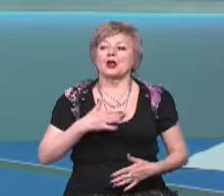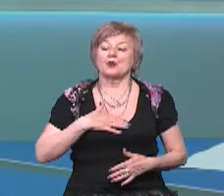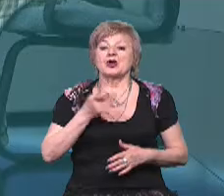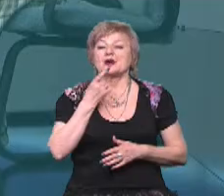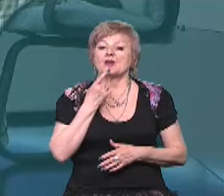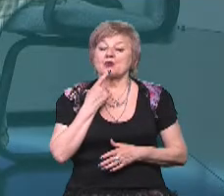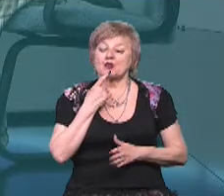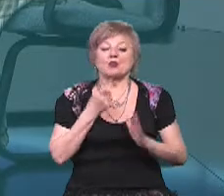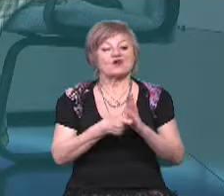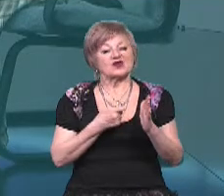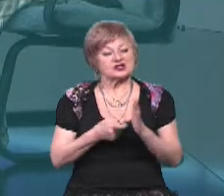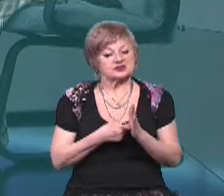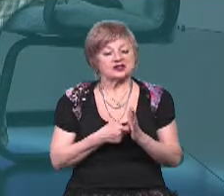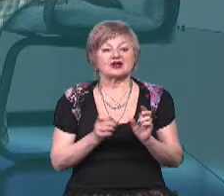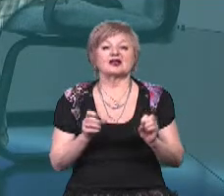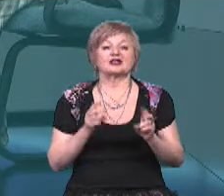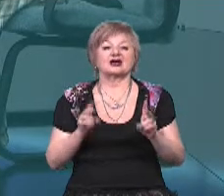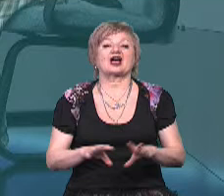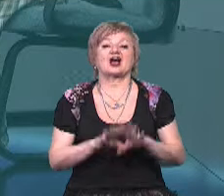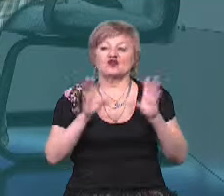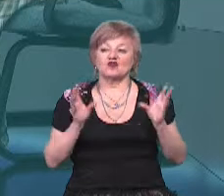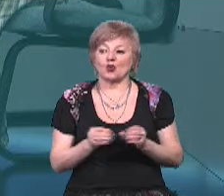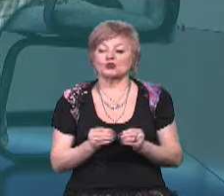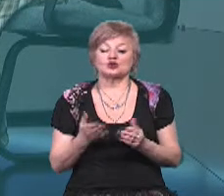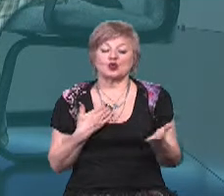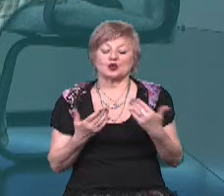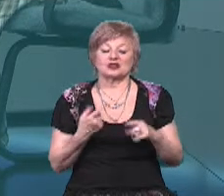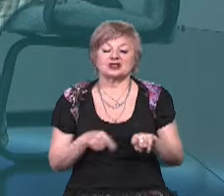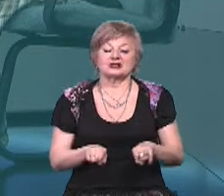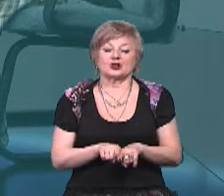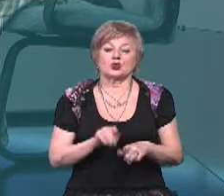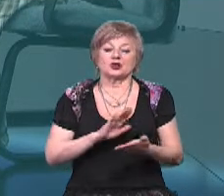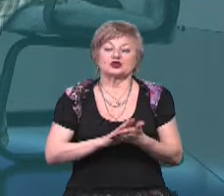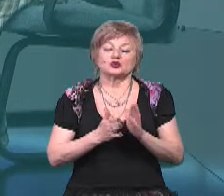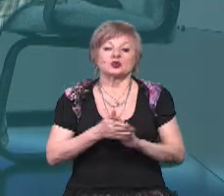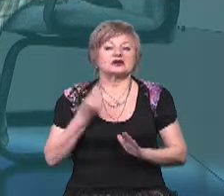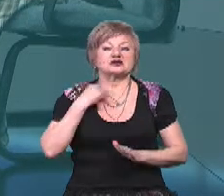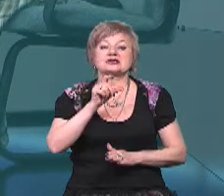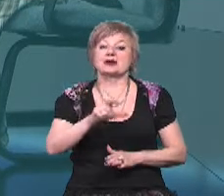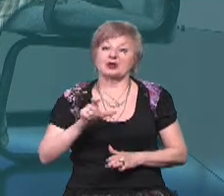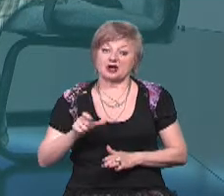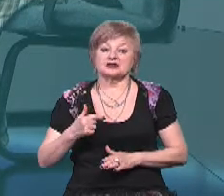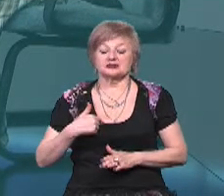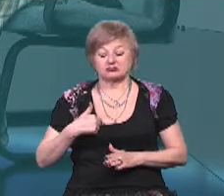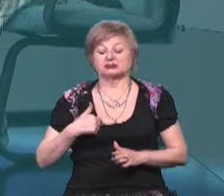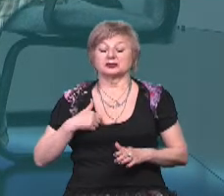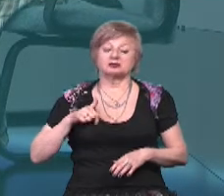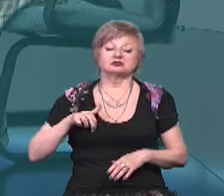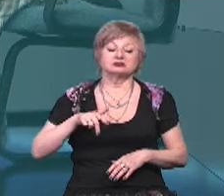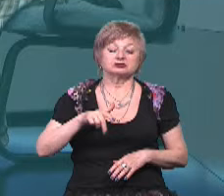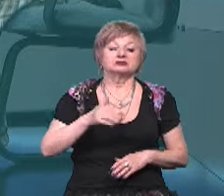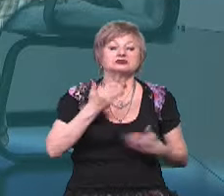спробували з'ясувати, як взагалі ставляться до такої ситуації запоріжці. Ми пройшлися проспектом